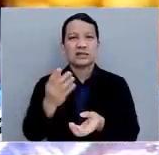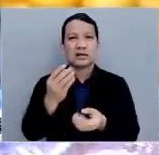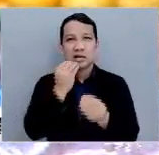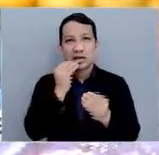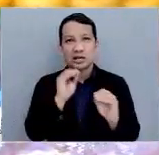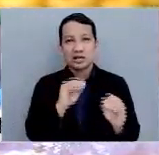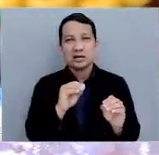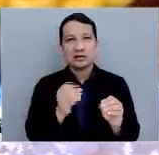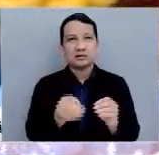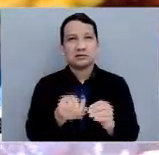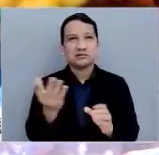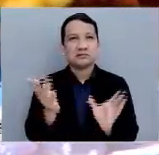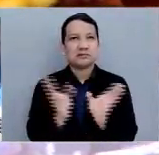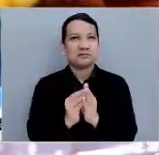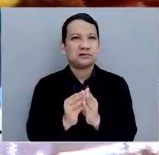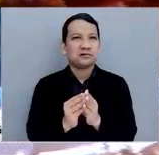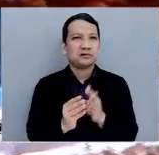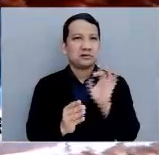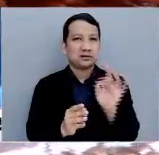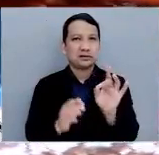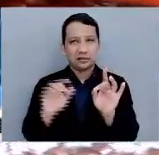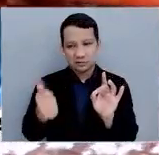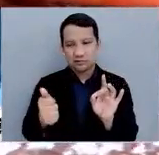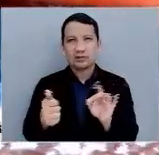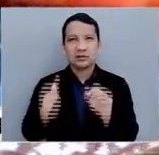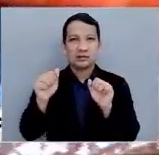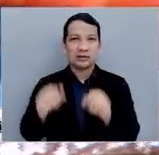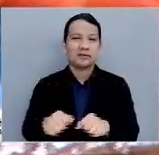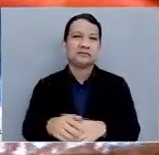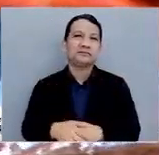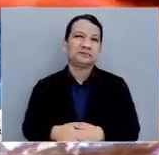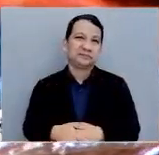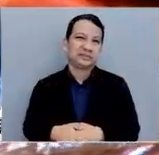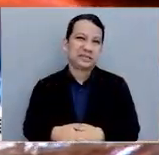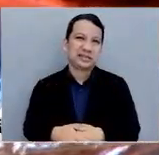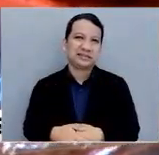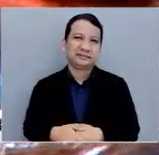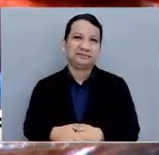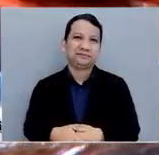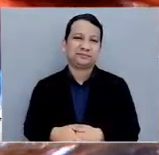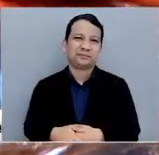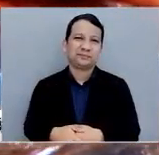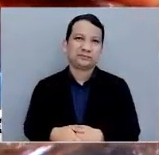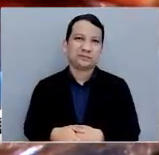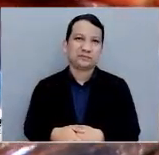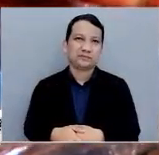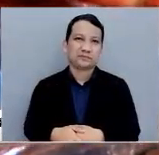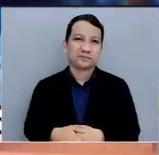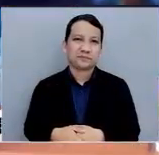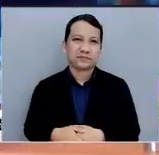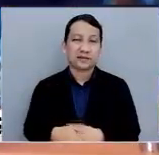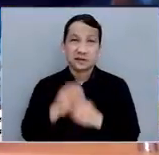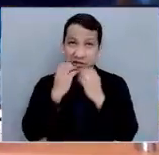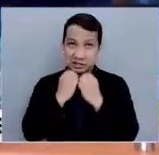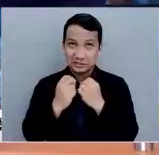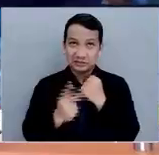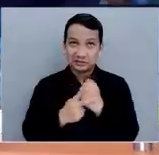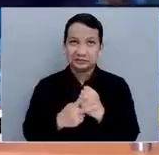yan? Sa, siguro nasa 8 to 10 packs po kayo. Pwede! At okay, luto na siya. Makamatipid ka, hindi ka